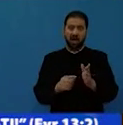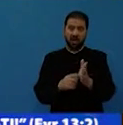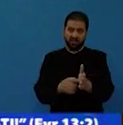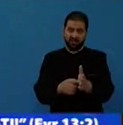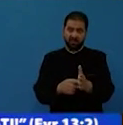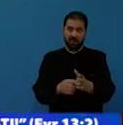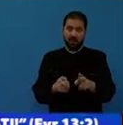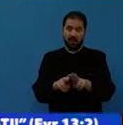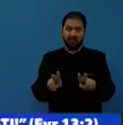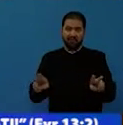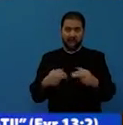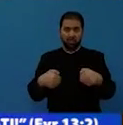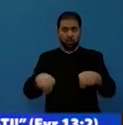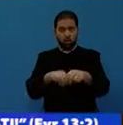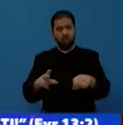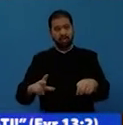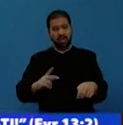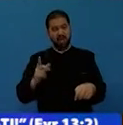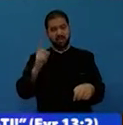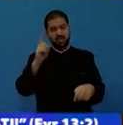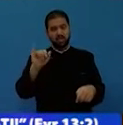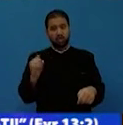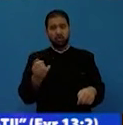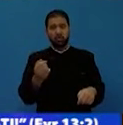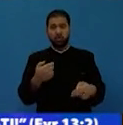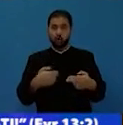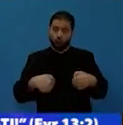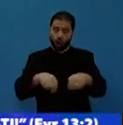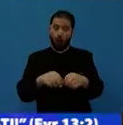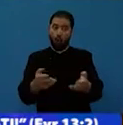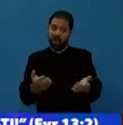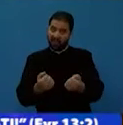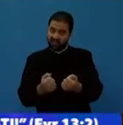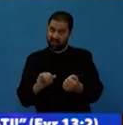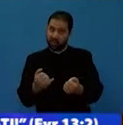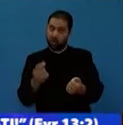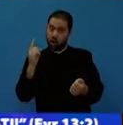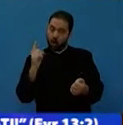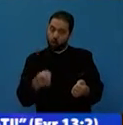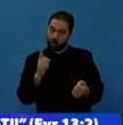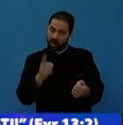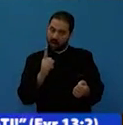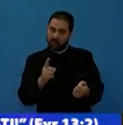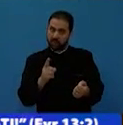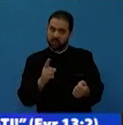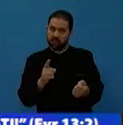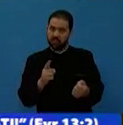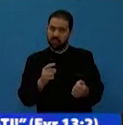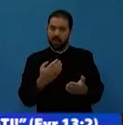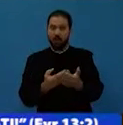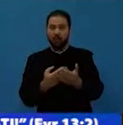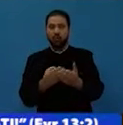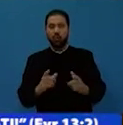există și nouă ne revin și niște obligații, deoarece